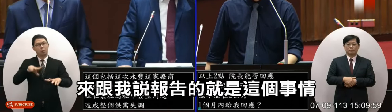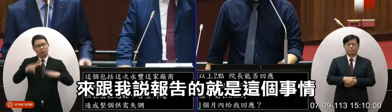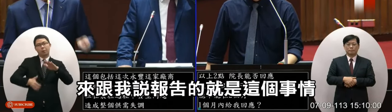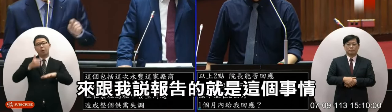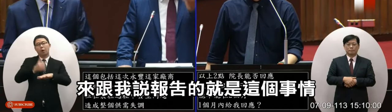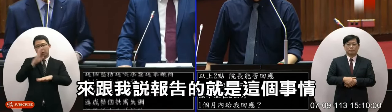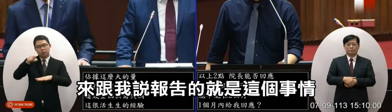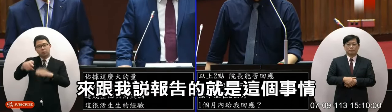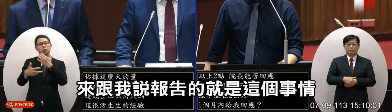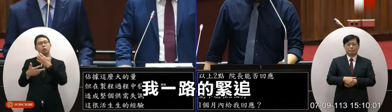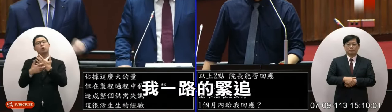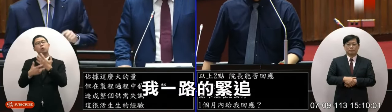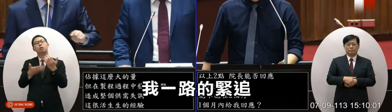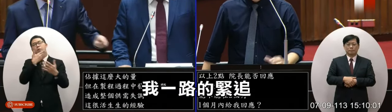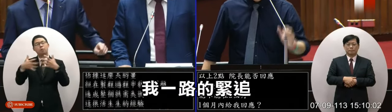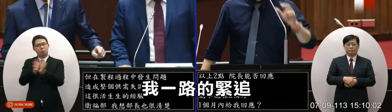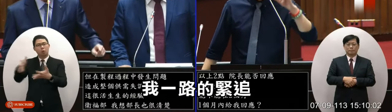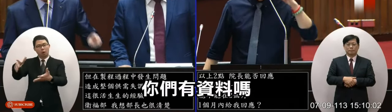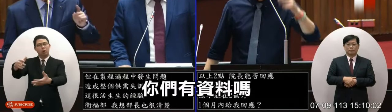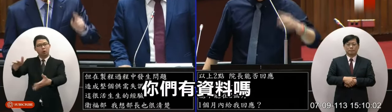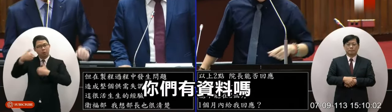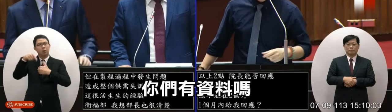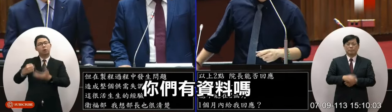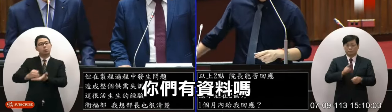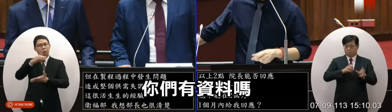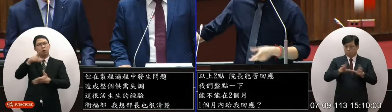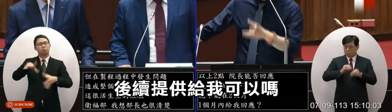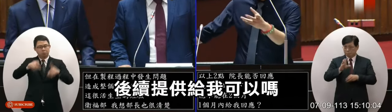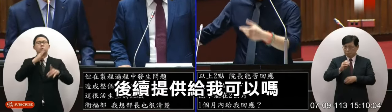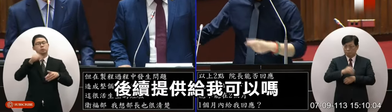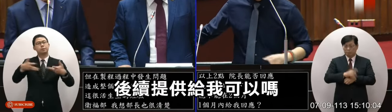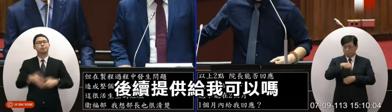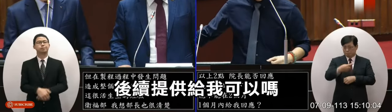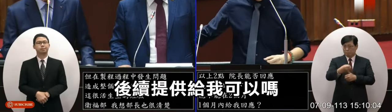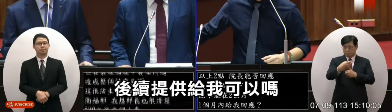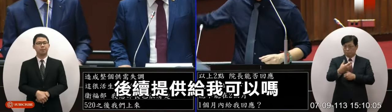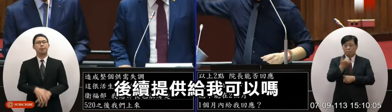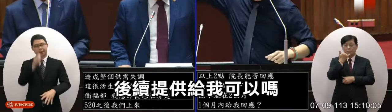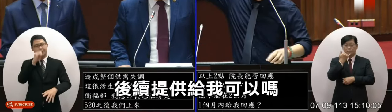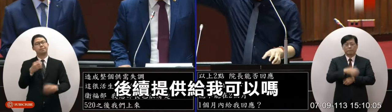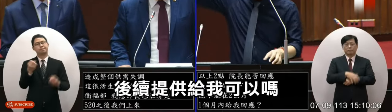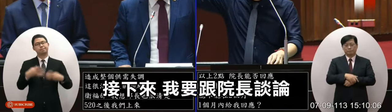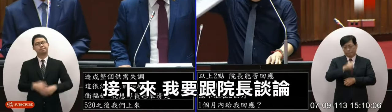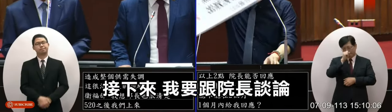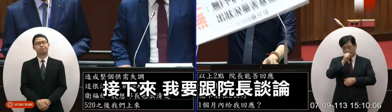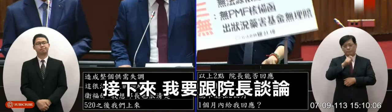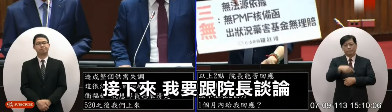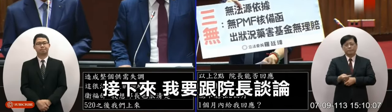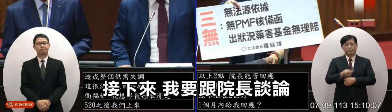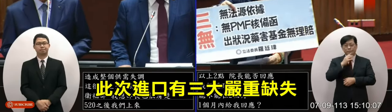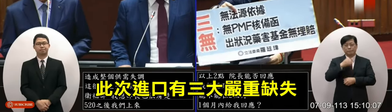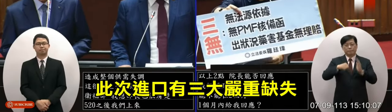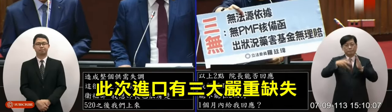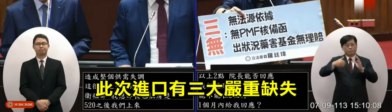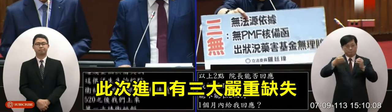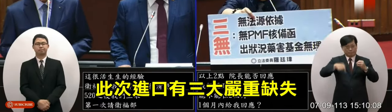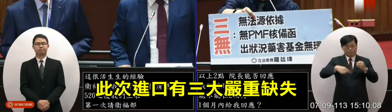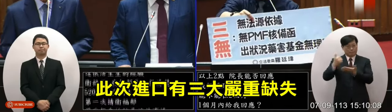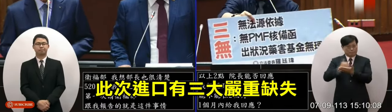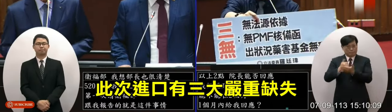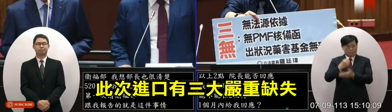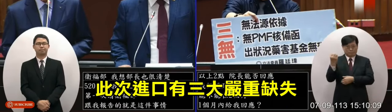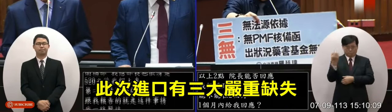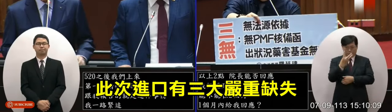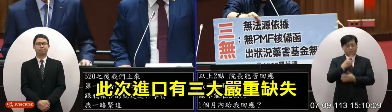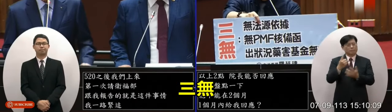福部来跟我做报告的就是这个事情，我们一路的紧追。 你们有资料吗？ 一定要 后续提供给我可以吗？ 好的， 没问题。 接下来我要跟院长谈论此次进口有三